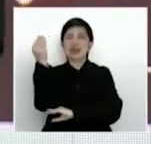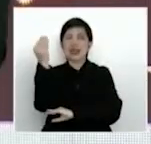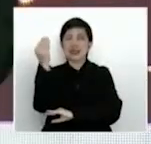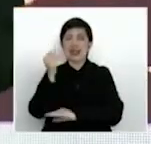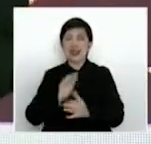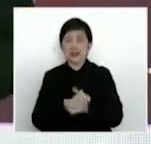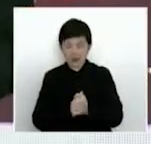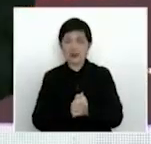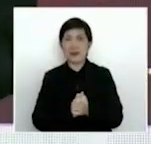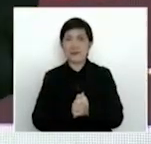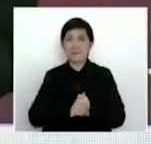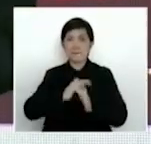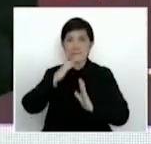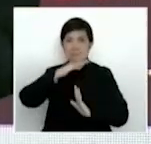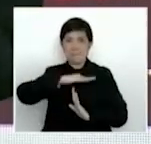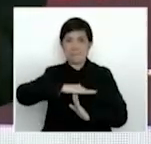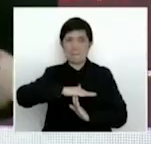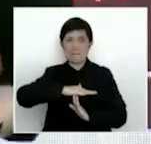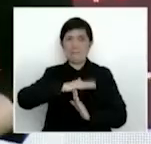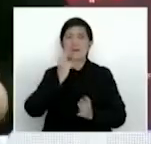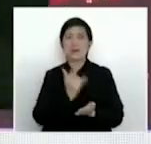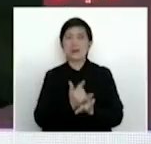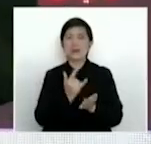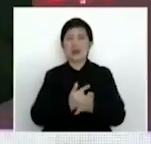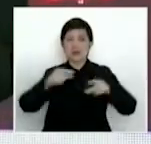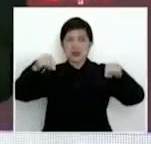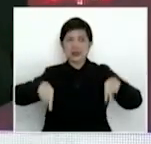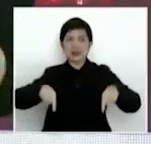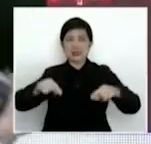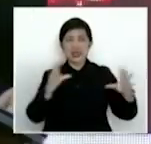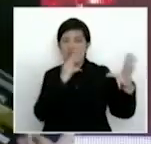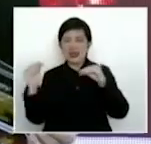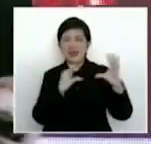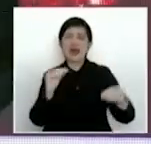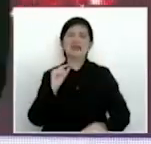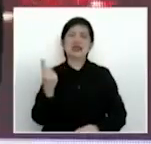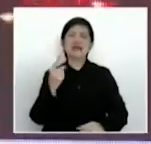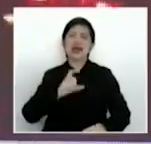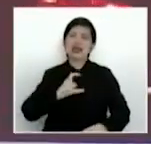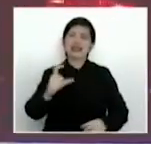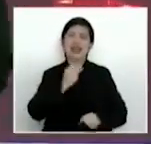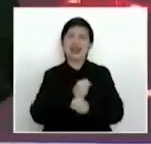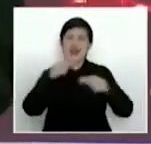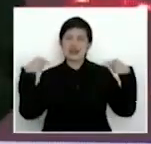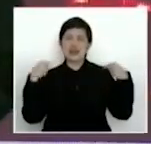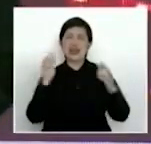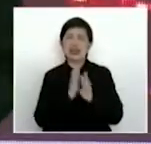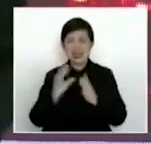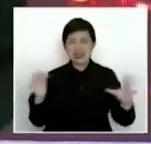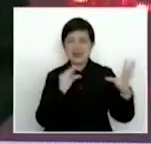segmen berikutnya tetap bersama kami di debat gubernur dan calon wakil gubernur DKI